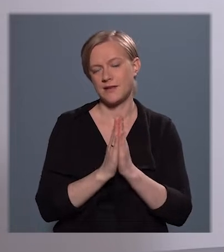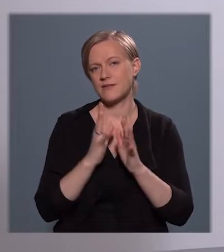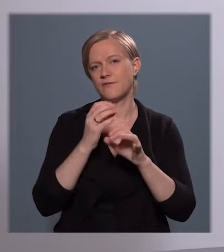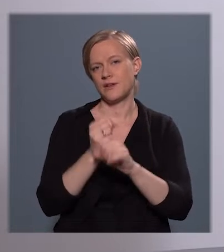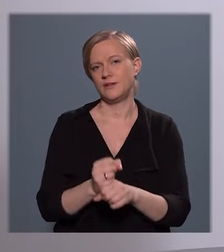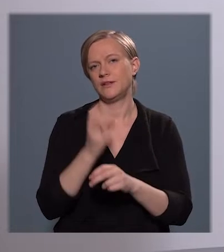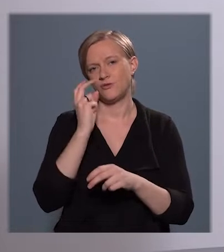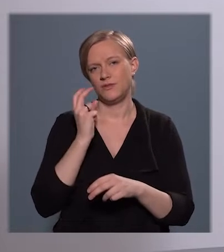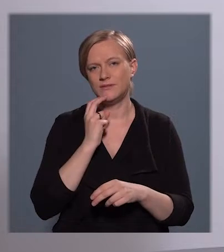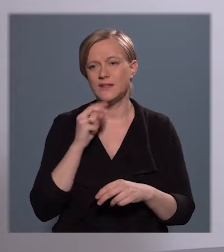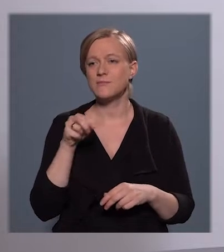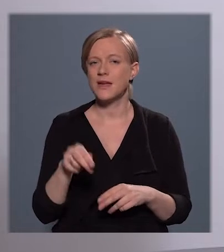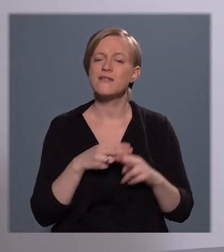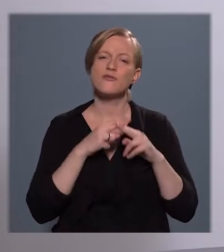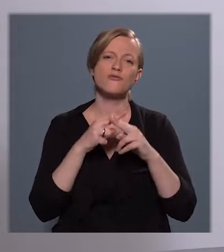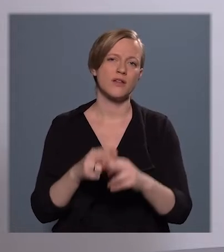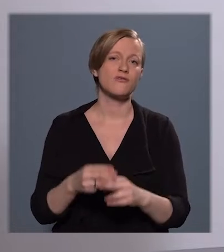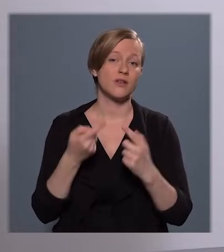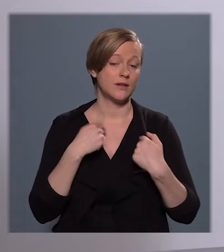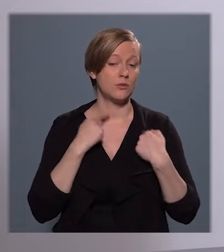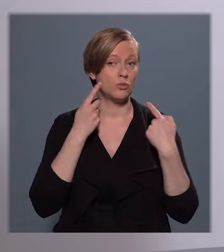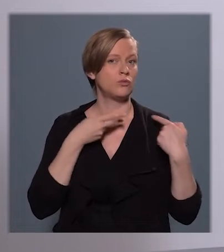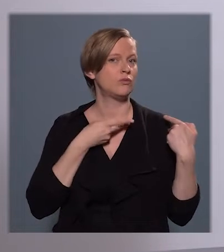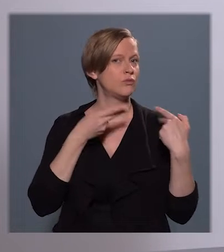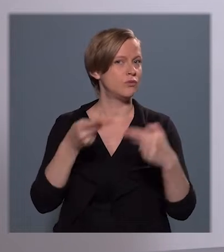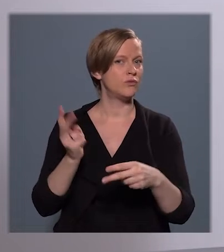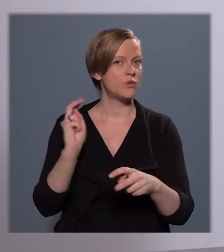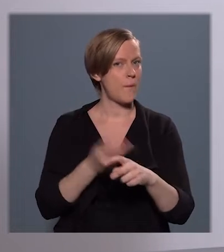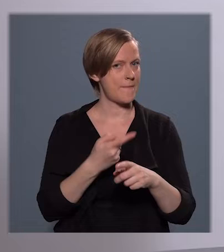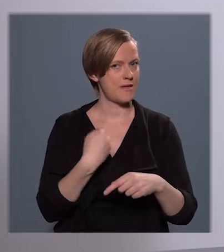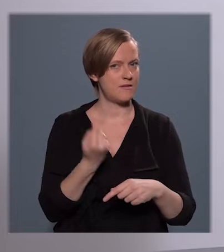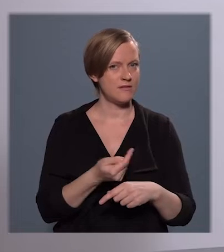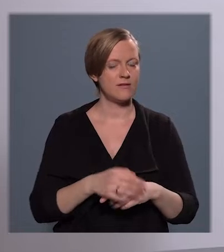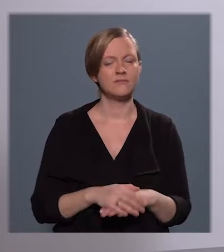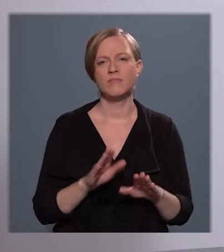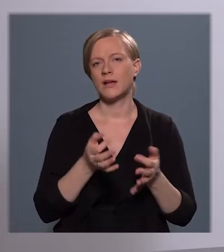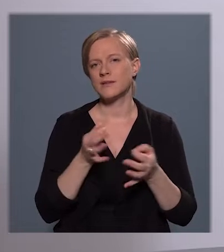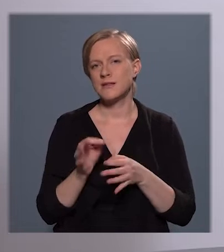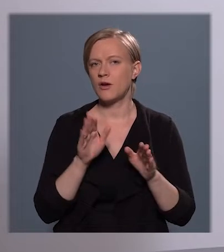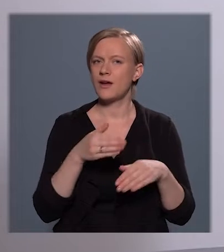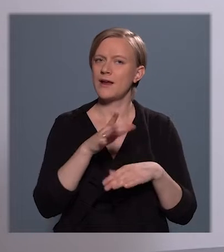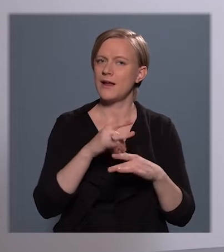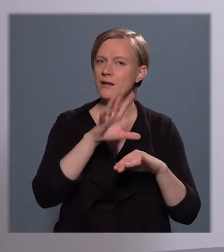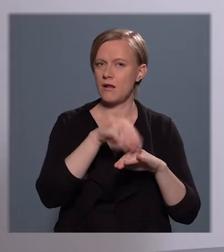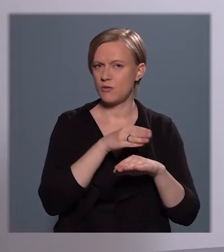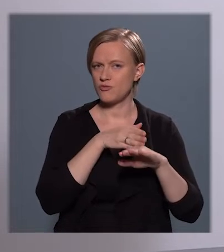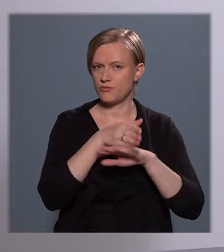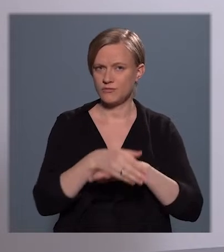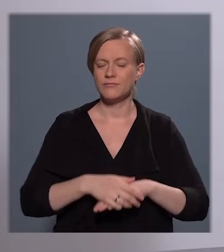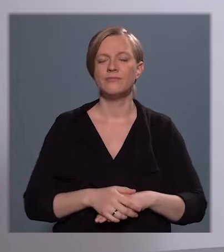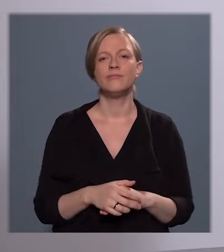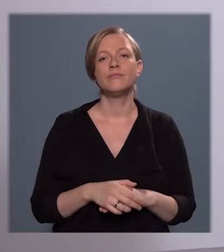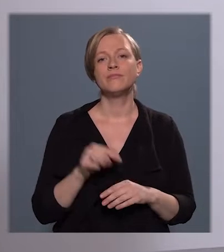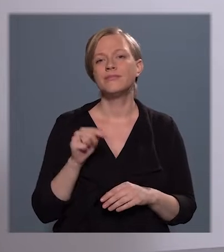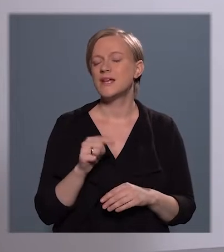fenntartású intézmény, ez a segítség, amit innen tudunk küldeni kőbányaiak, akár cégek, akár a helyi lakosok által,